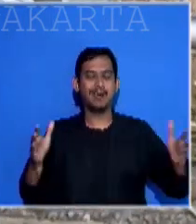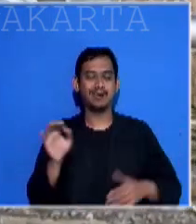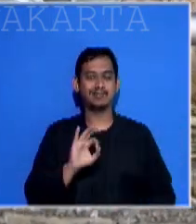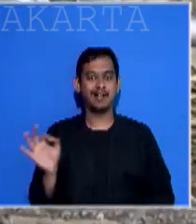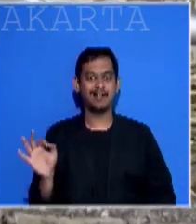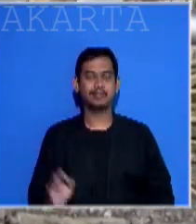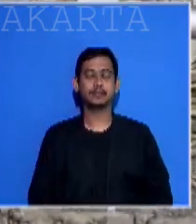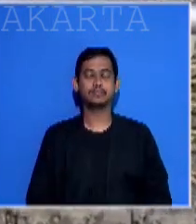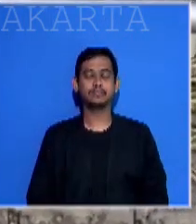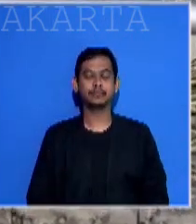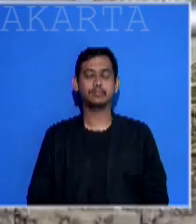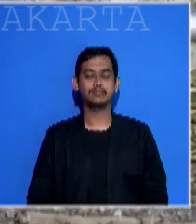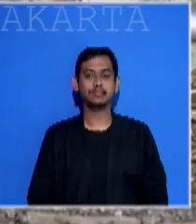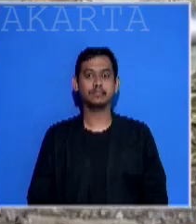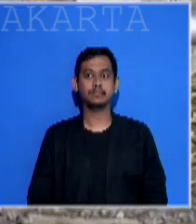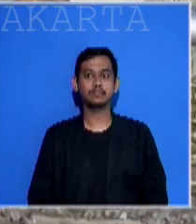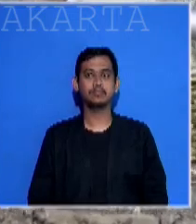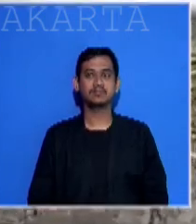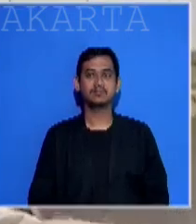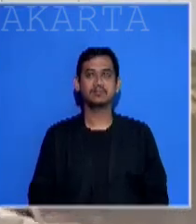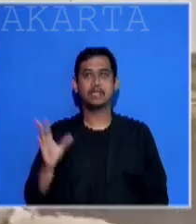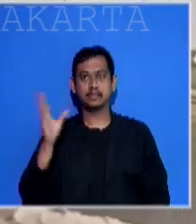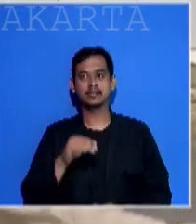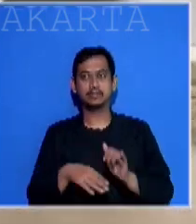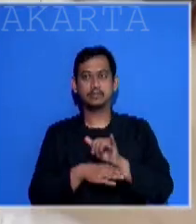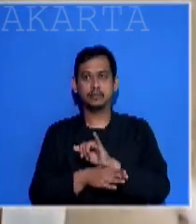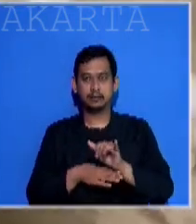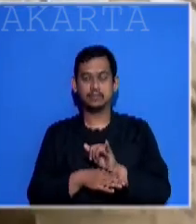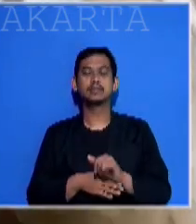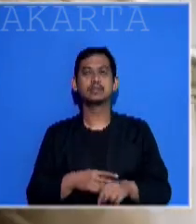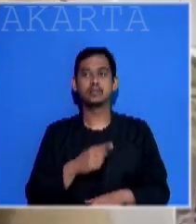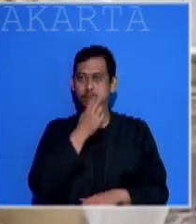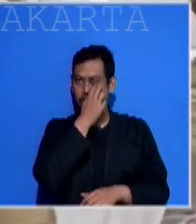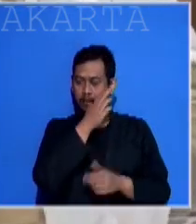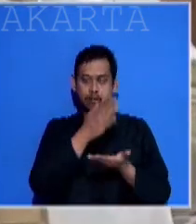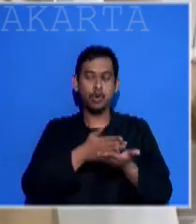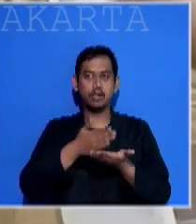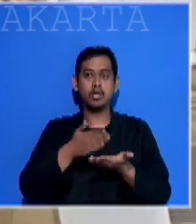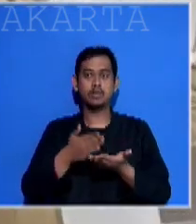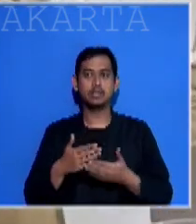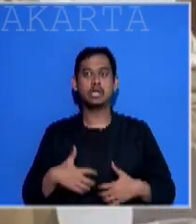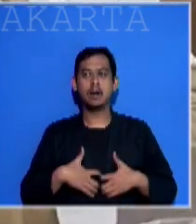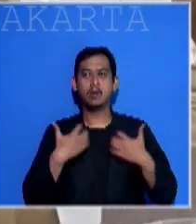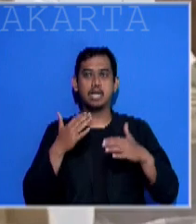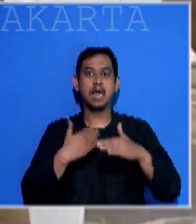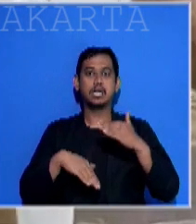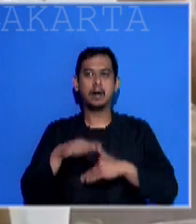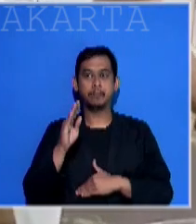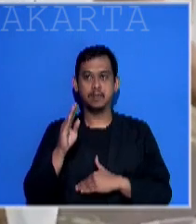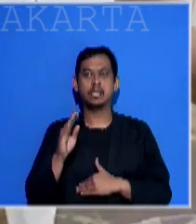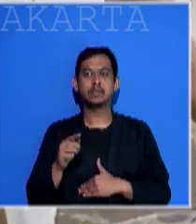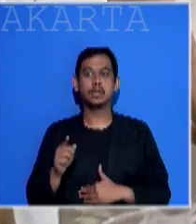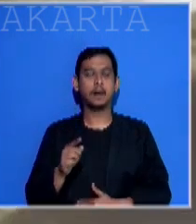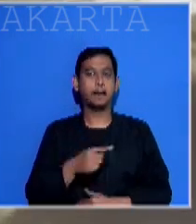luas hari raya layanan penyembelihan di rumah pemotongan hewan rph kota Yogyakarta melebihi kapasitasnya yaitu